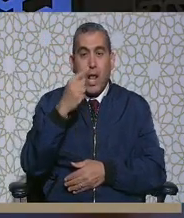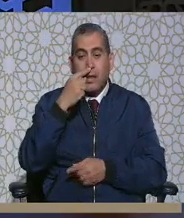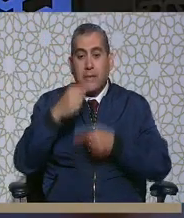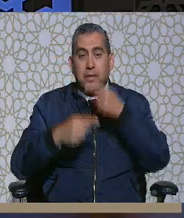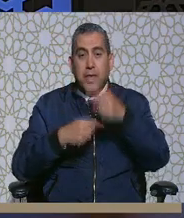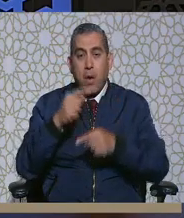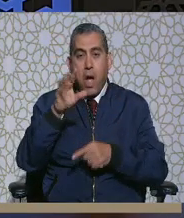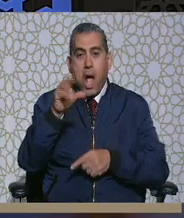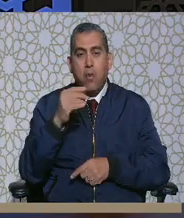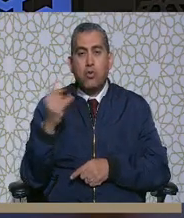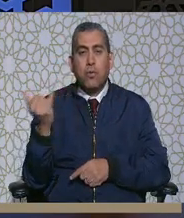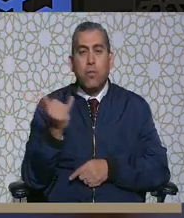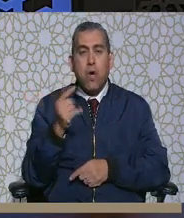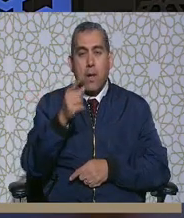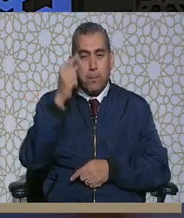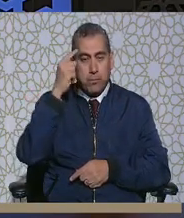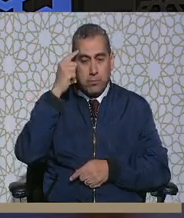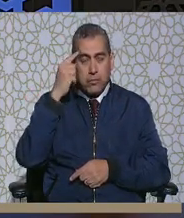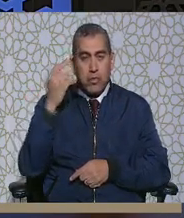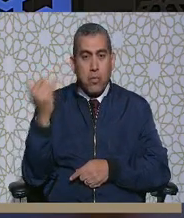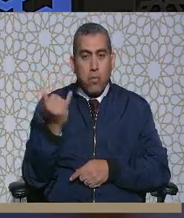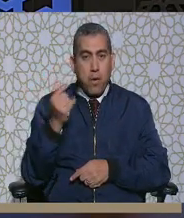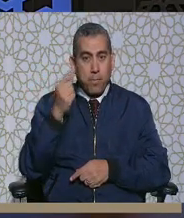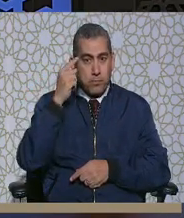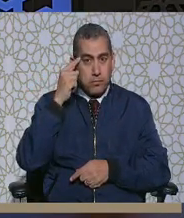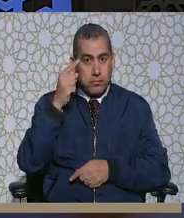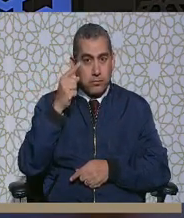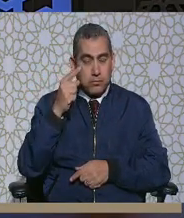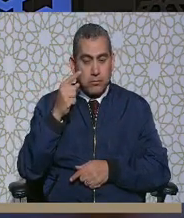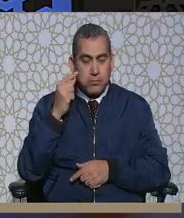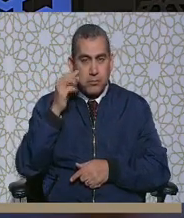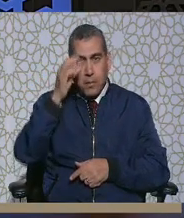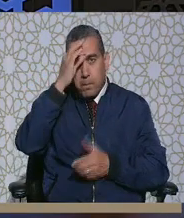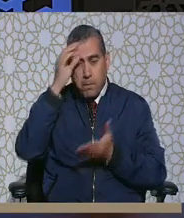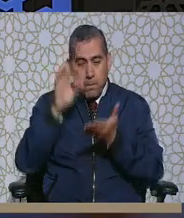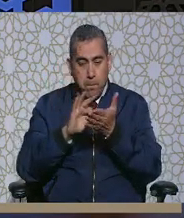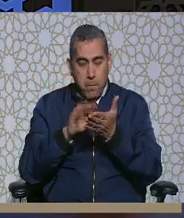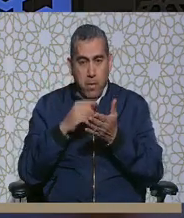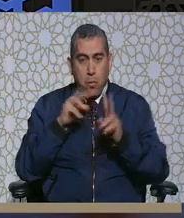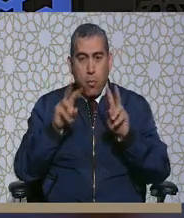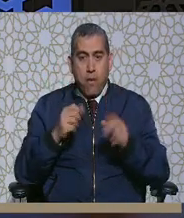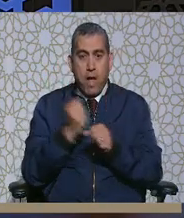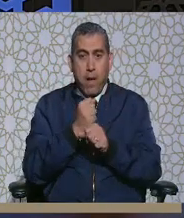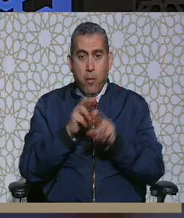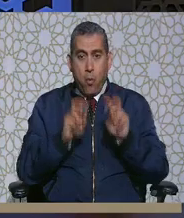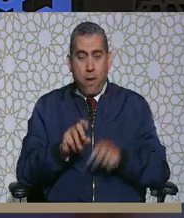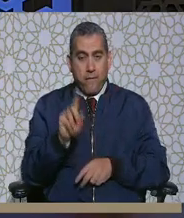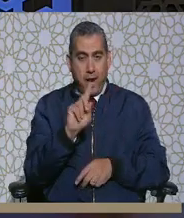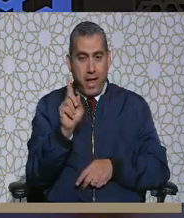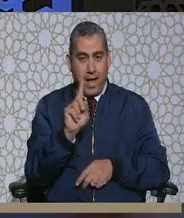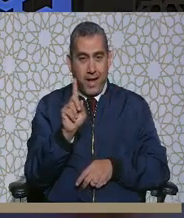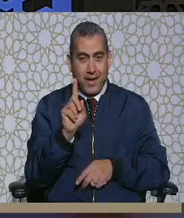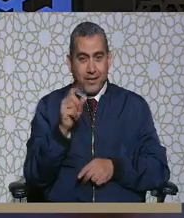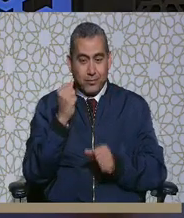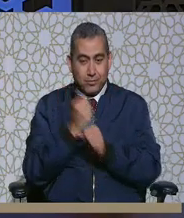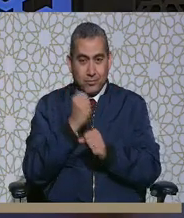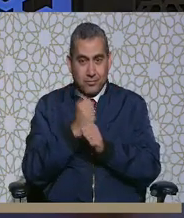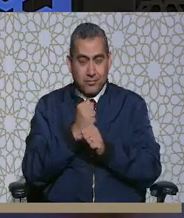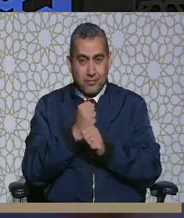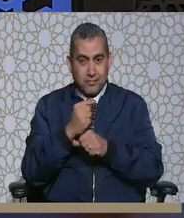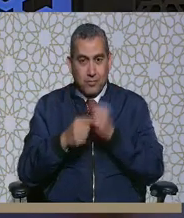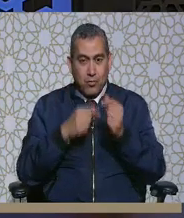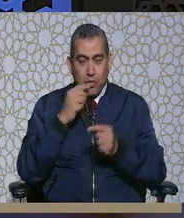مهم جدا جدا نتعود على ان في هذه الاقدار الا نتوقف عن العمل لا ليس هناك